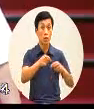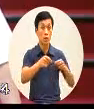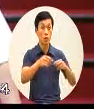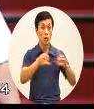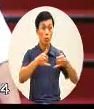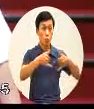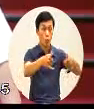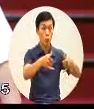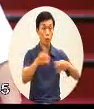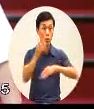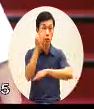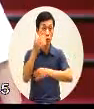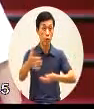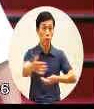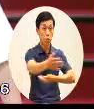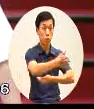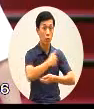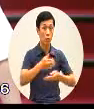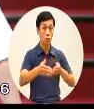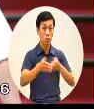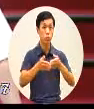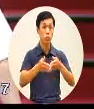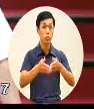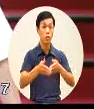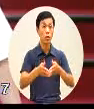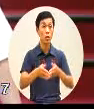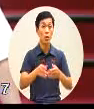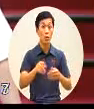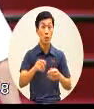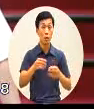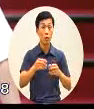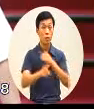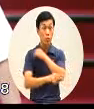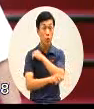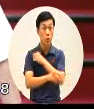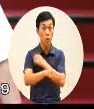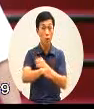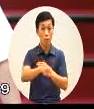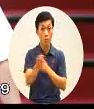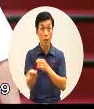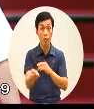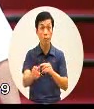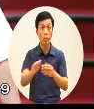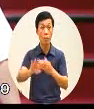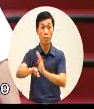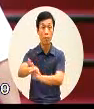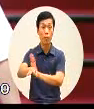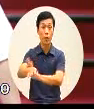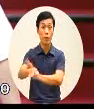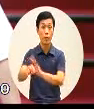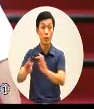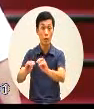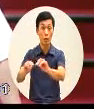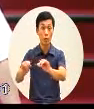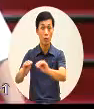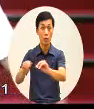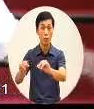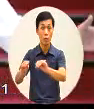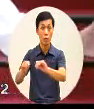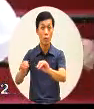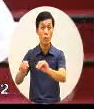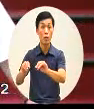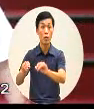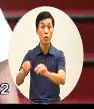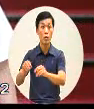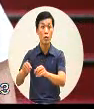要给人家征收，结果呢隔壁的土地的一个阿民一